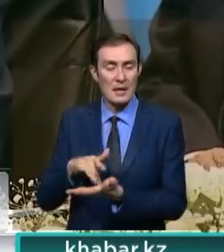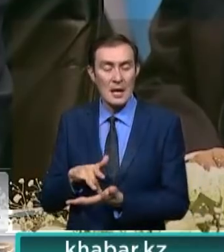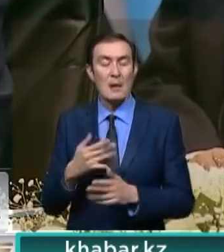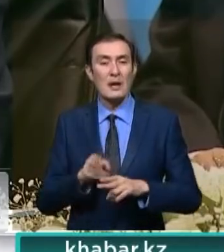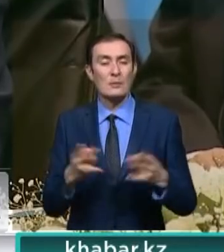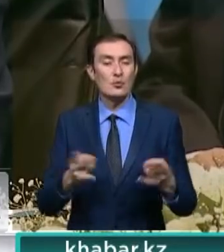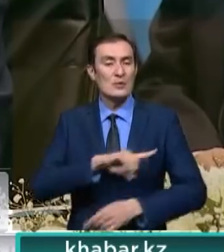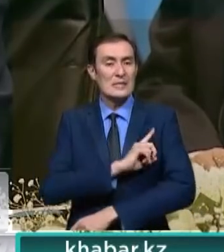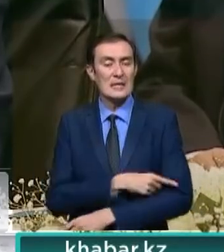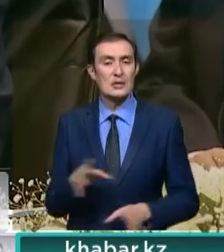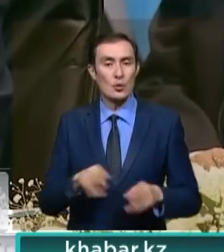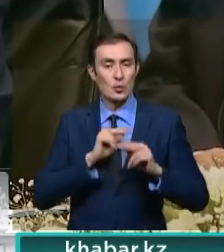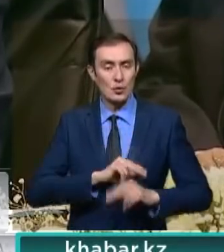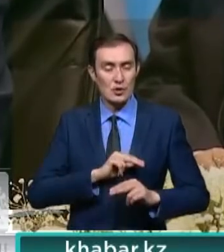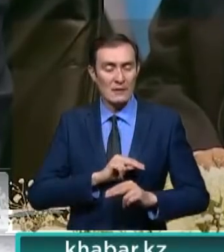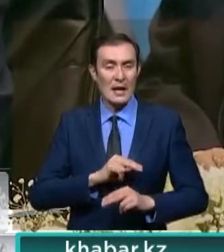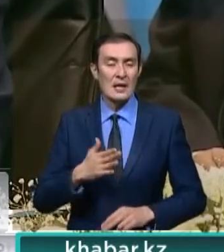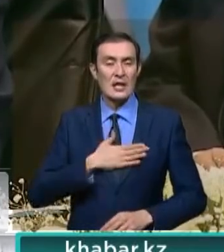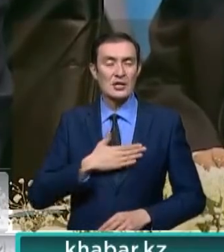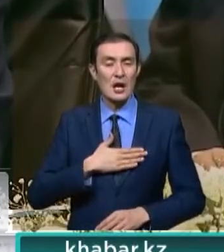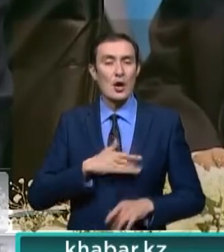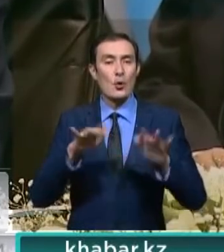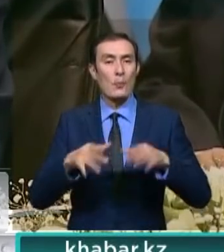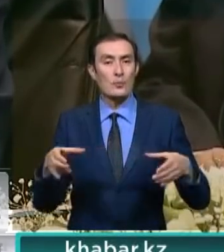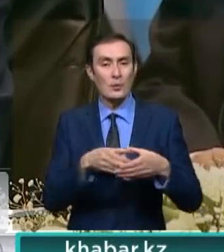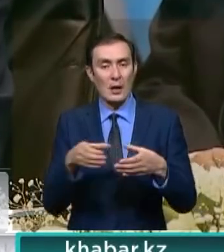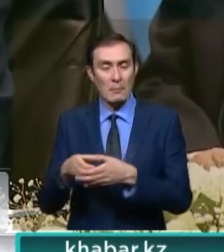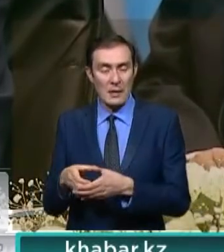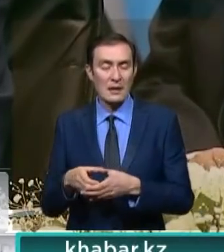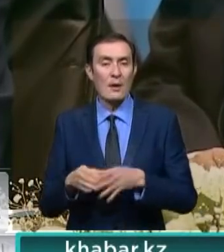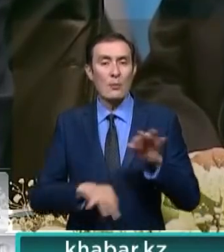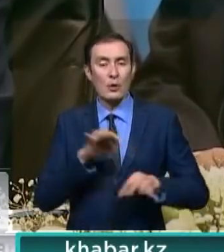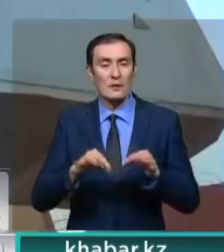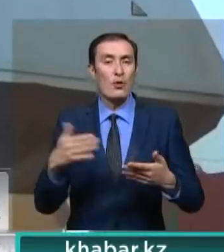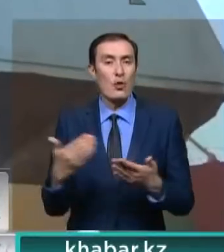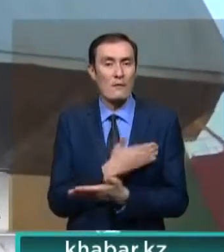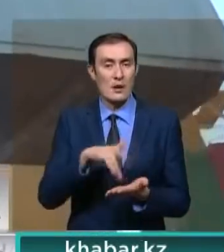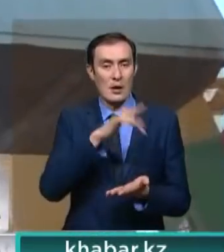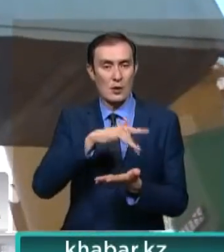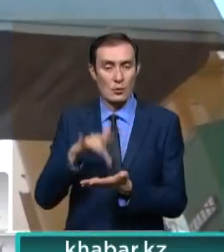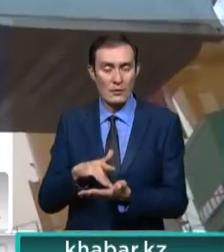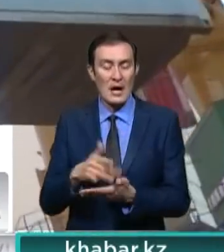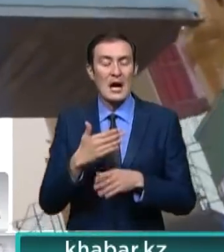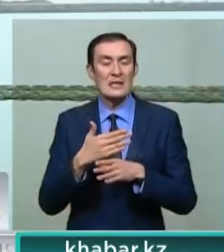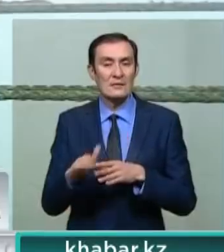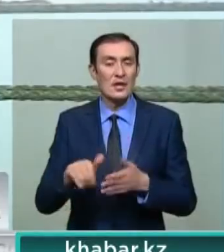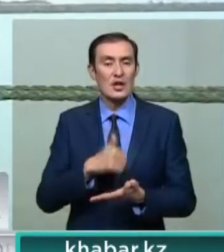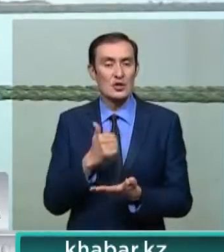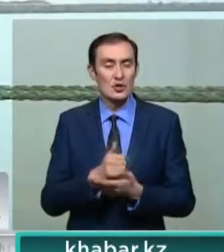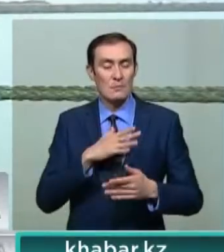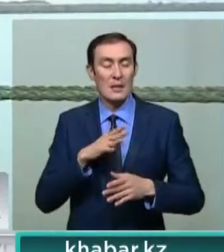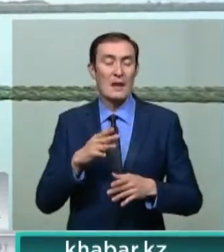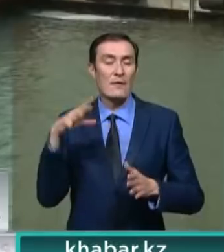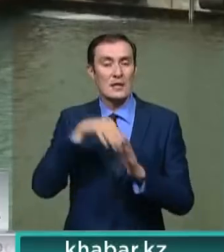Необходимо усилить сотрудничество наших IT-компаний в рамках проектов «Умных городов». Основная часть работы саммита